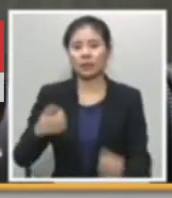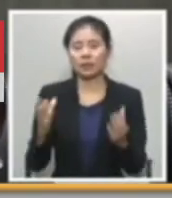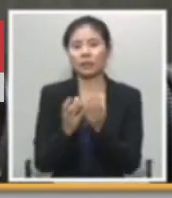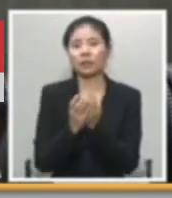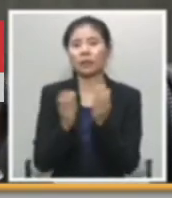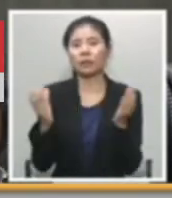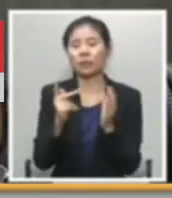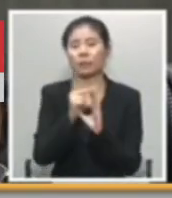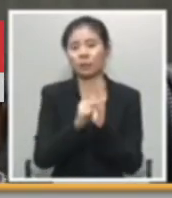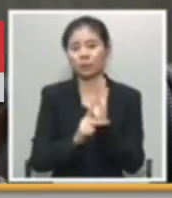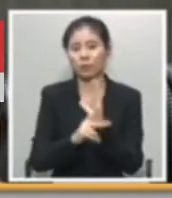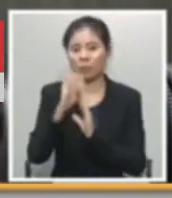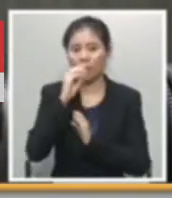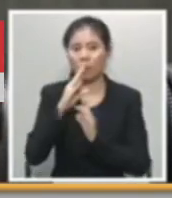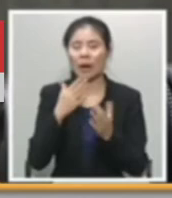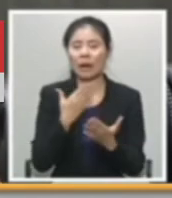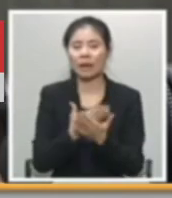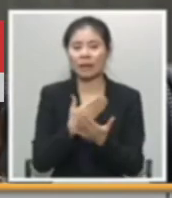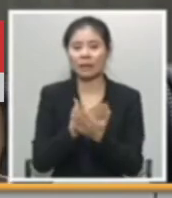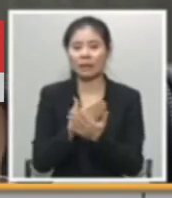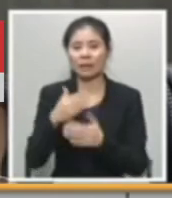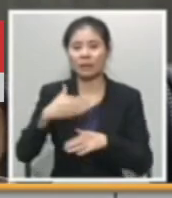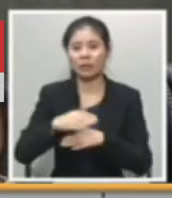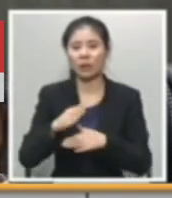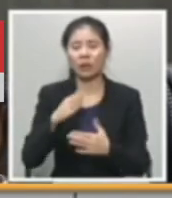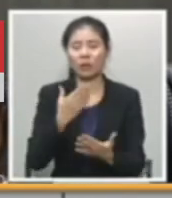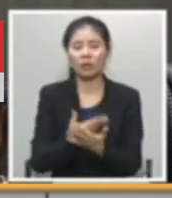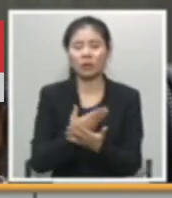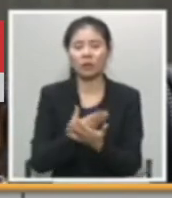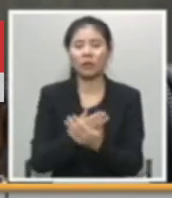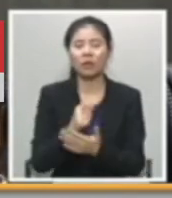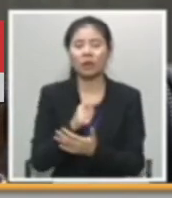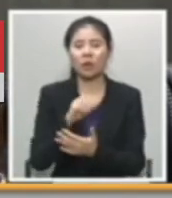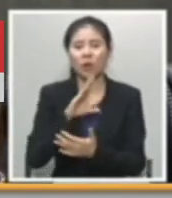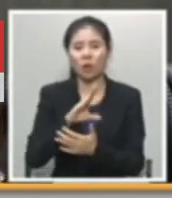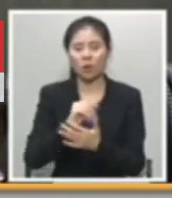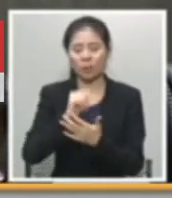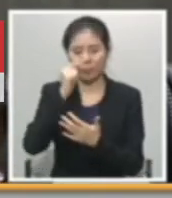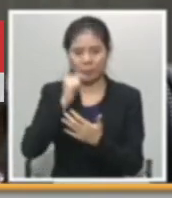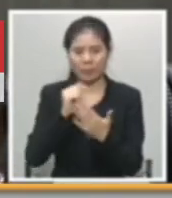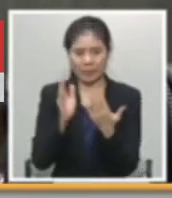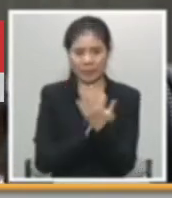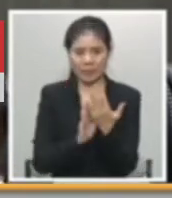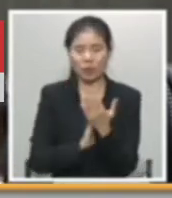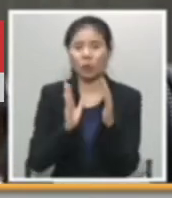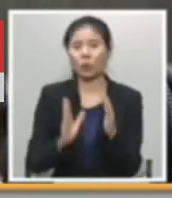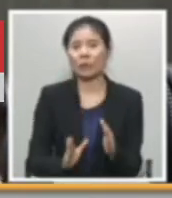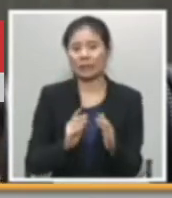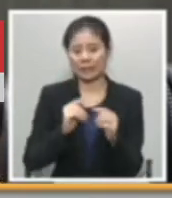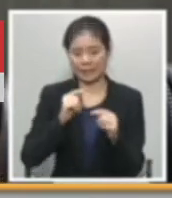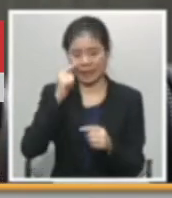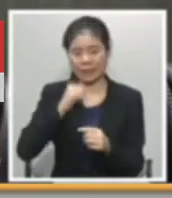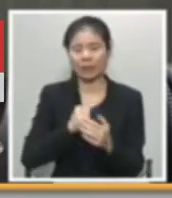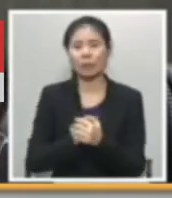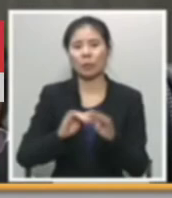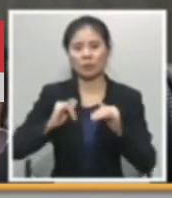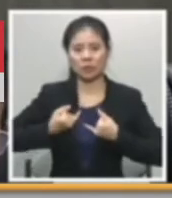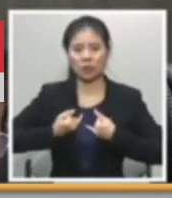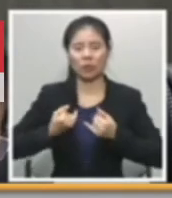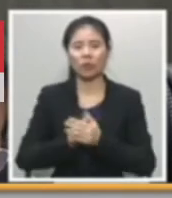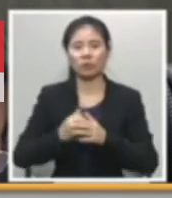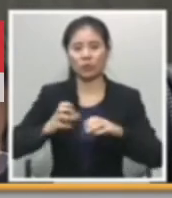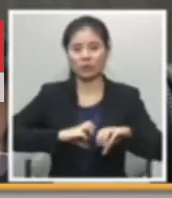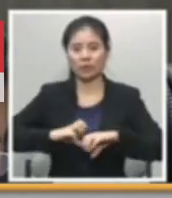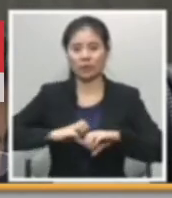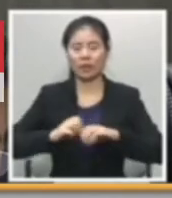าเงินนอกงบประมาณเป็นเงินของแผ่นดินเมื่อเป็นเงินของแผ่นดินก็ต้องดำเนินการ